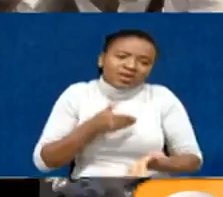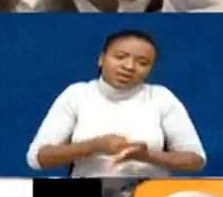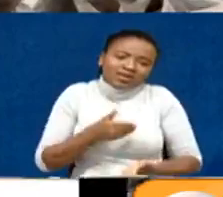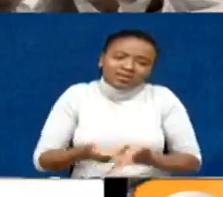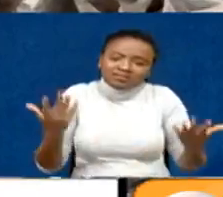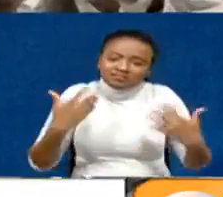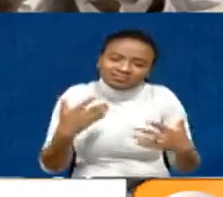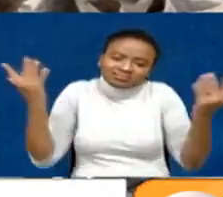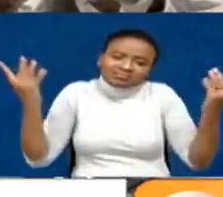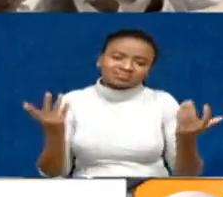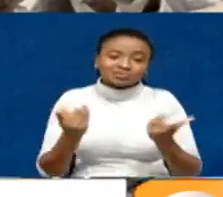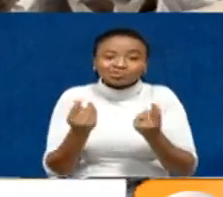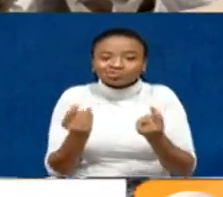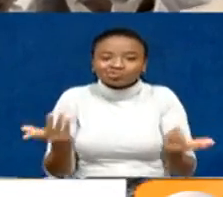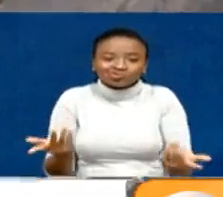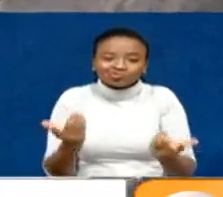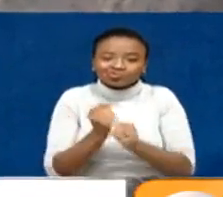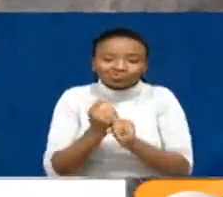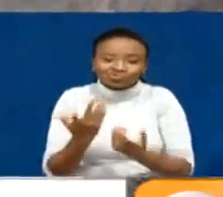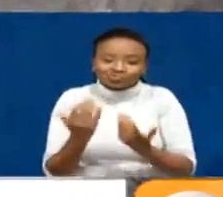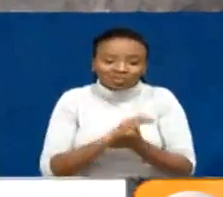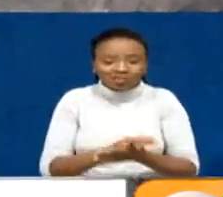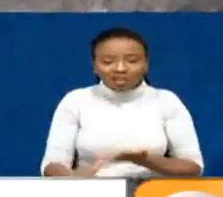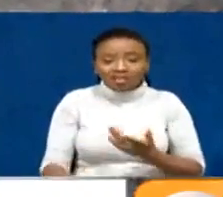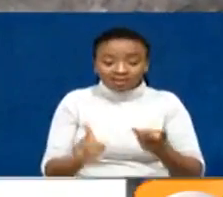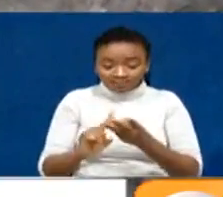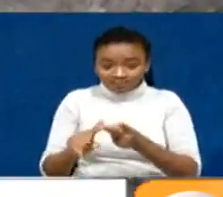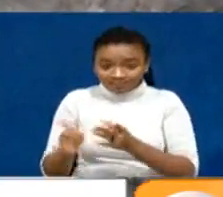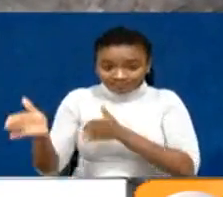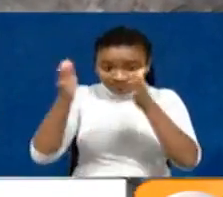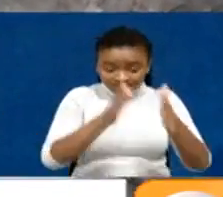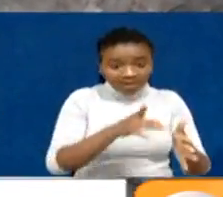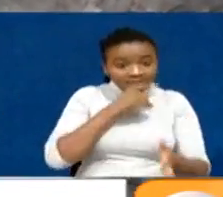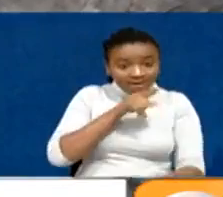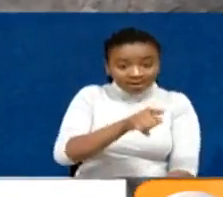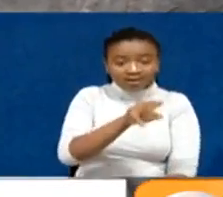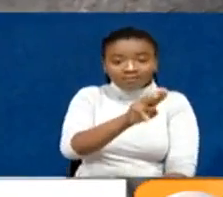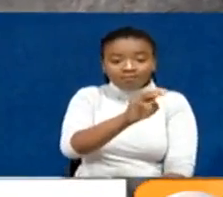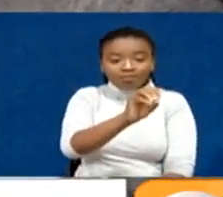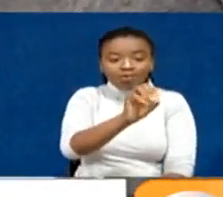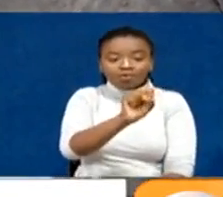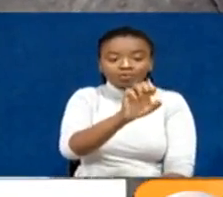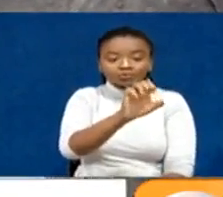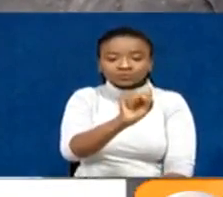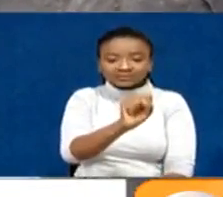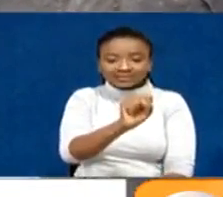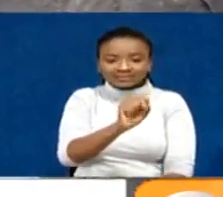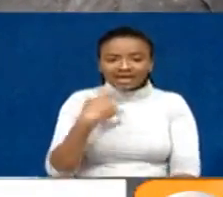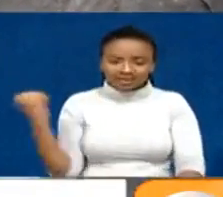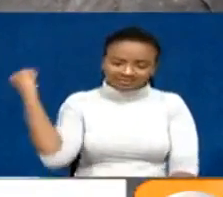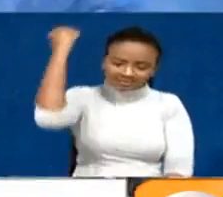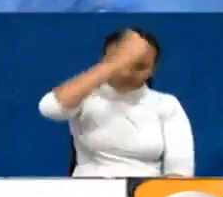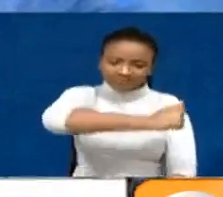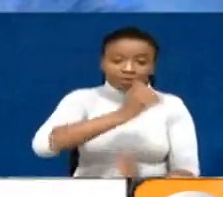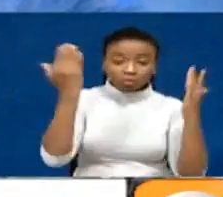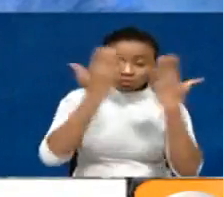ninyeshewe nje. Ni masaibu ambayo Moses Mutinda pia anakabiliwa nayo. Tunakutana naye akiondoa blanketi yake